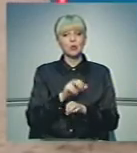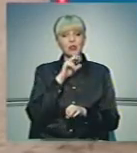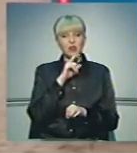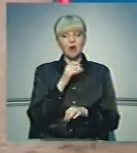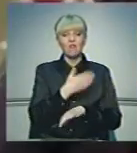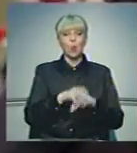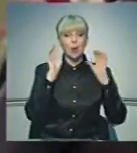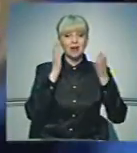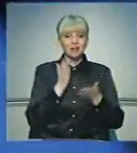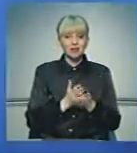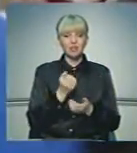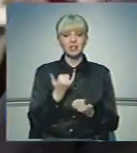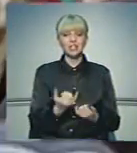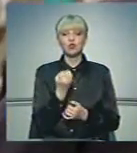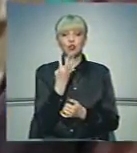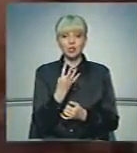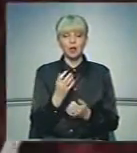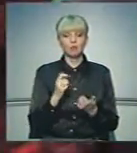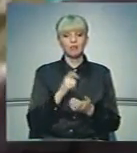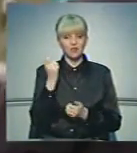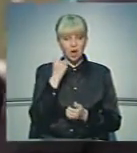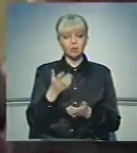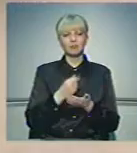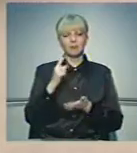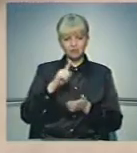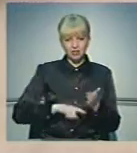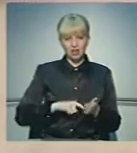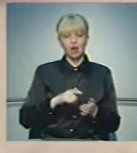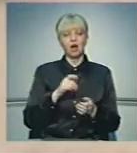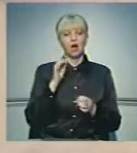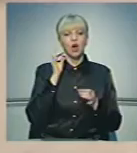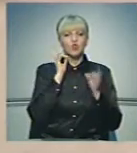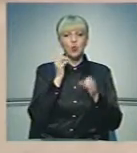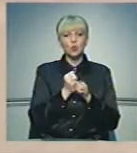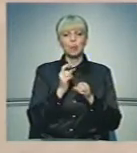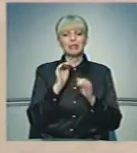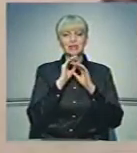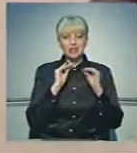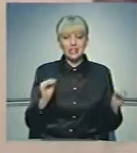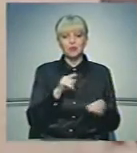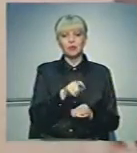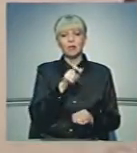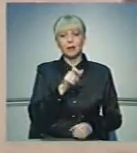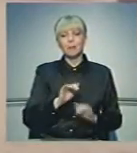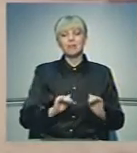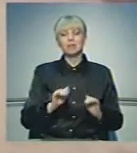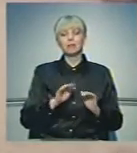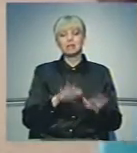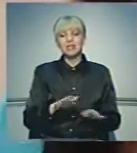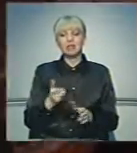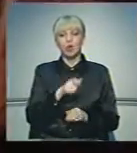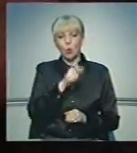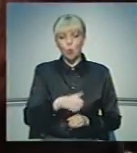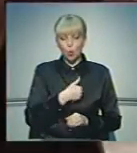де є вуличні радіо, нині 14. Власники нас завірили, що звук зроблять тихіше в тих місцях, де цього хочуть люди. А тим часом петиція